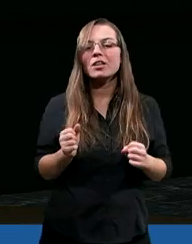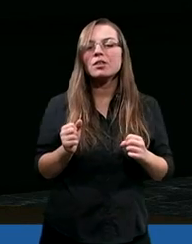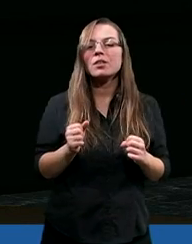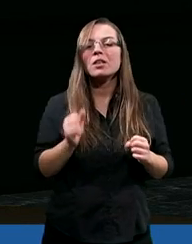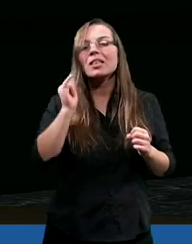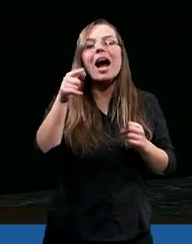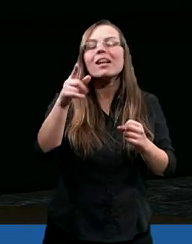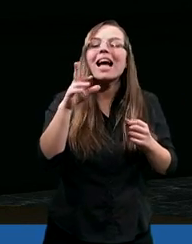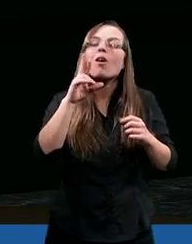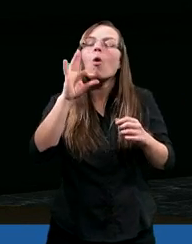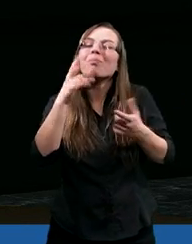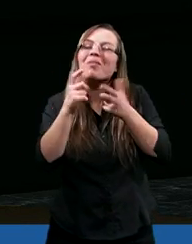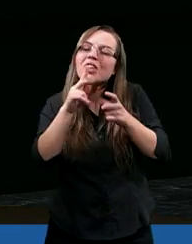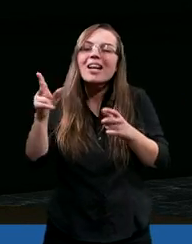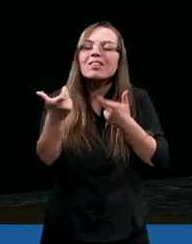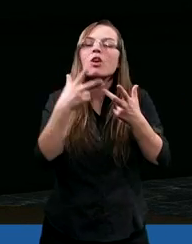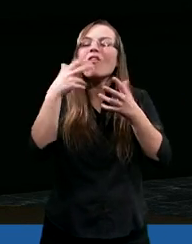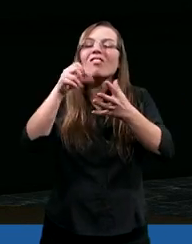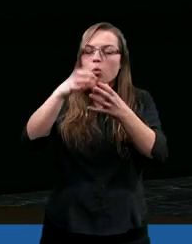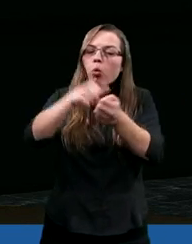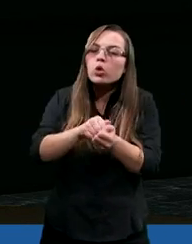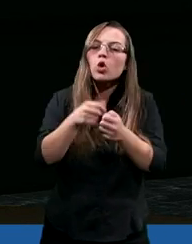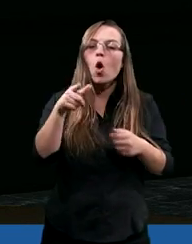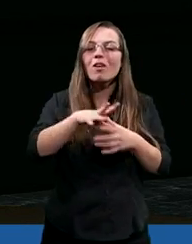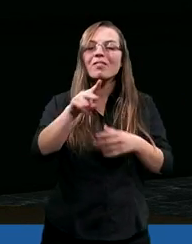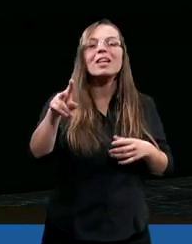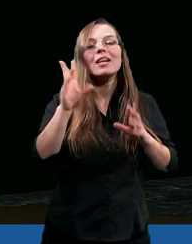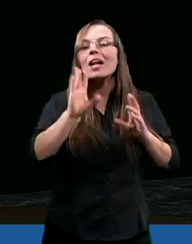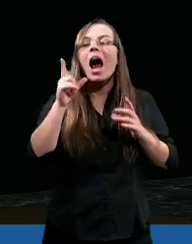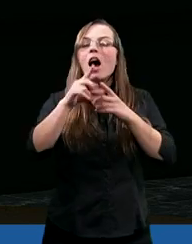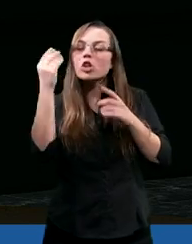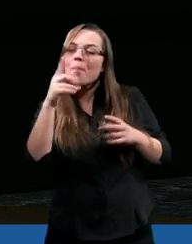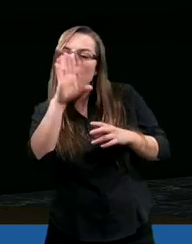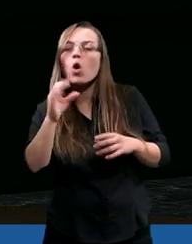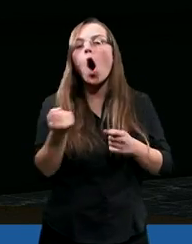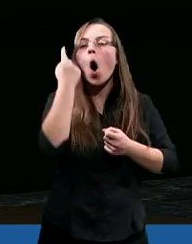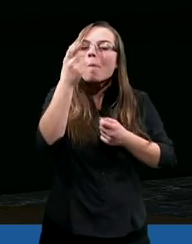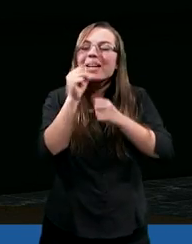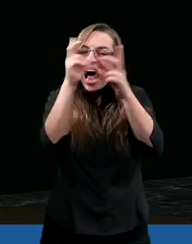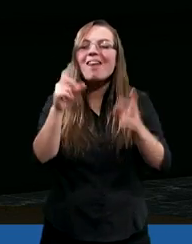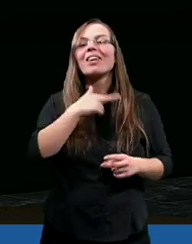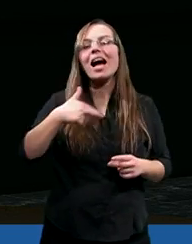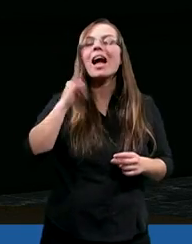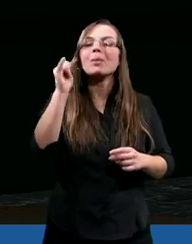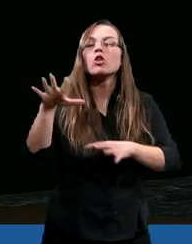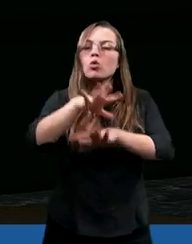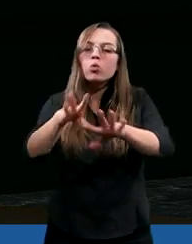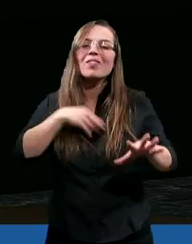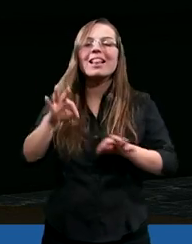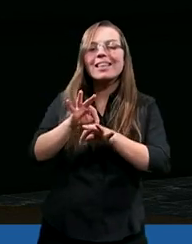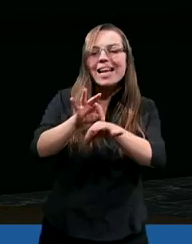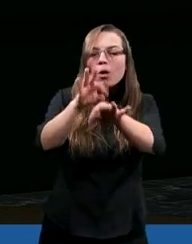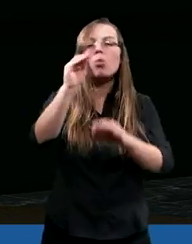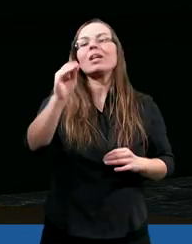sposób tego splendoru trochę utknąć, że nam Bóg się też objawia, że nami Duch Święty kieruje i